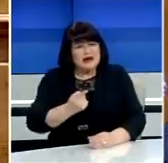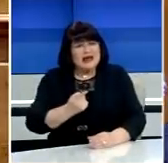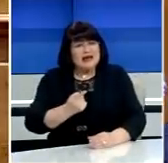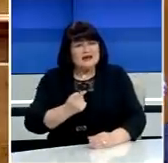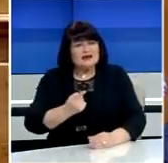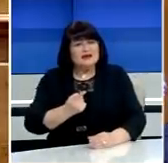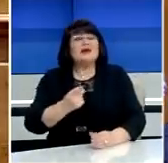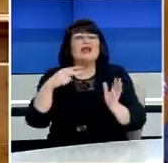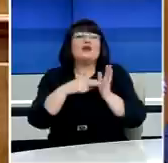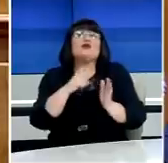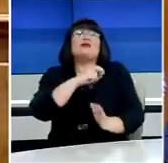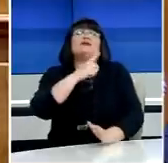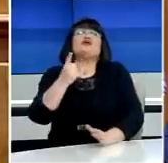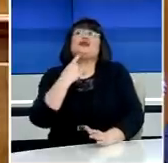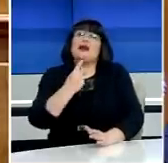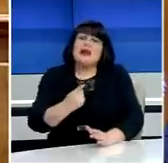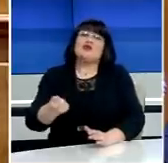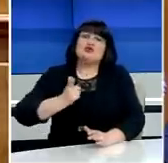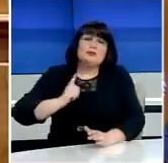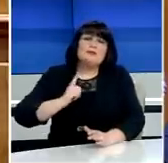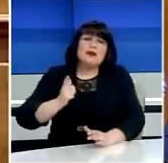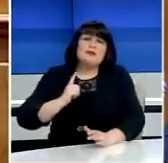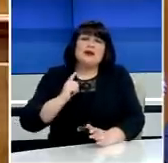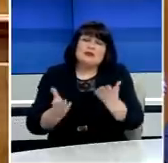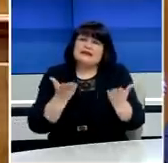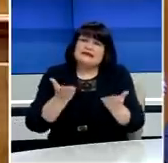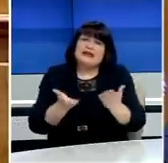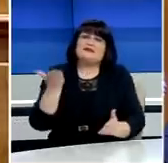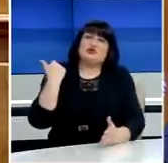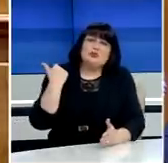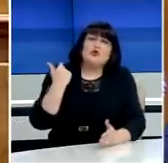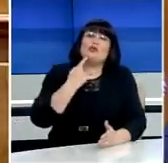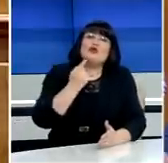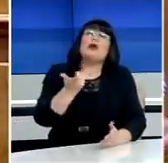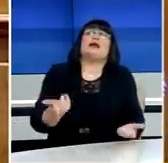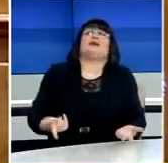in 2020 before returning to a surplus in 2021.